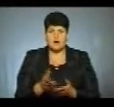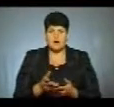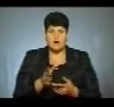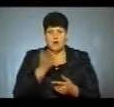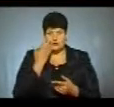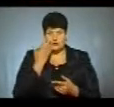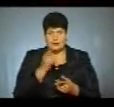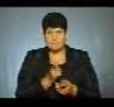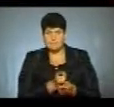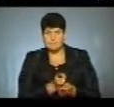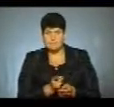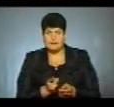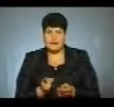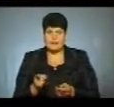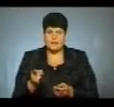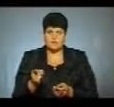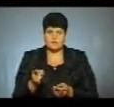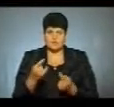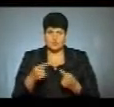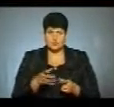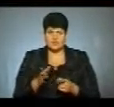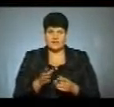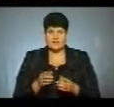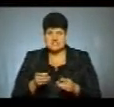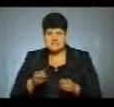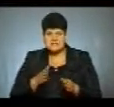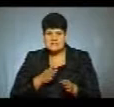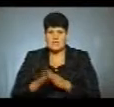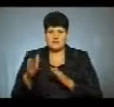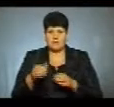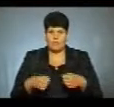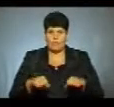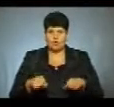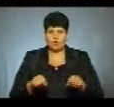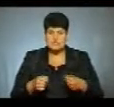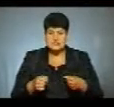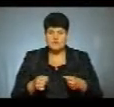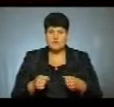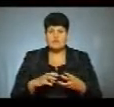маневру перелаштування в іншу смугу він зачепив мотоцикл. В результаті